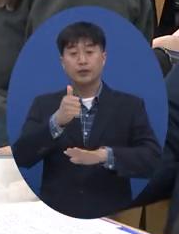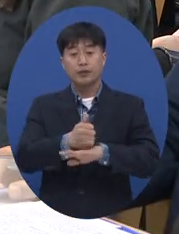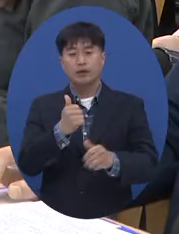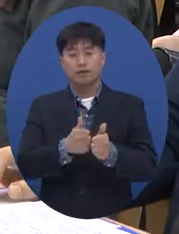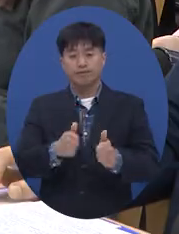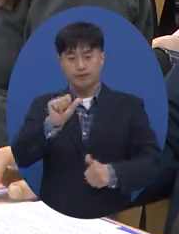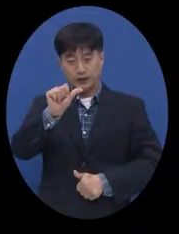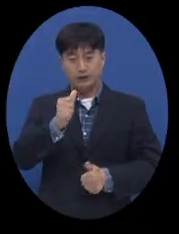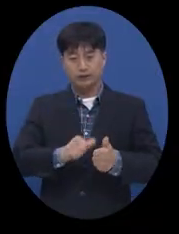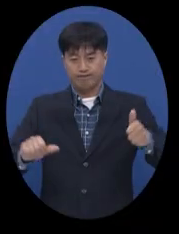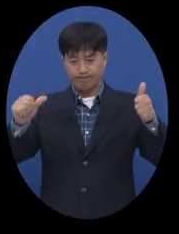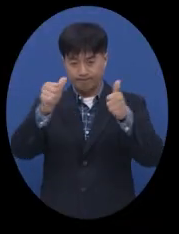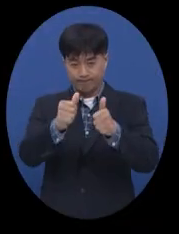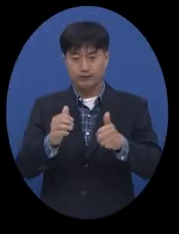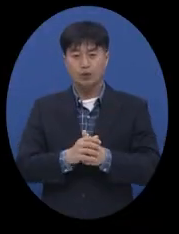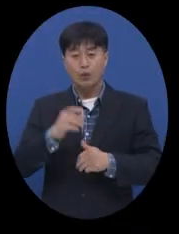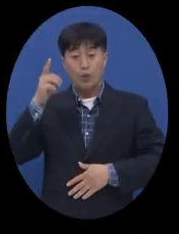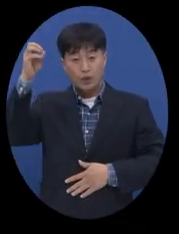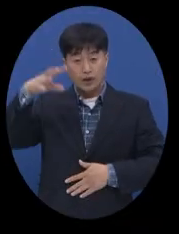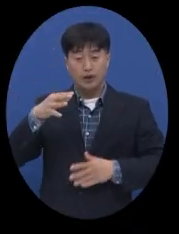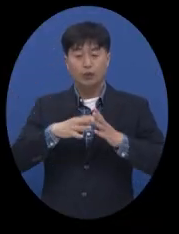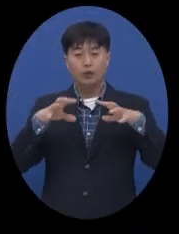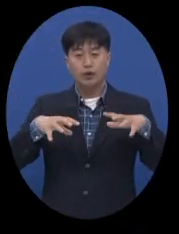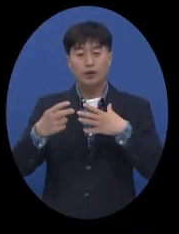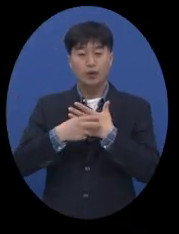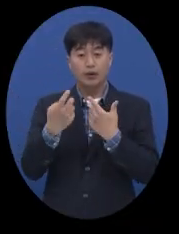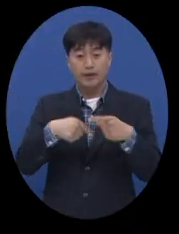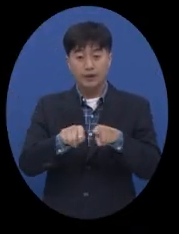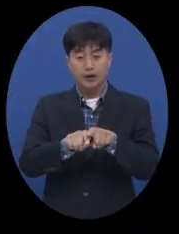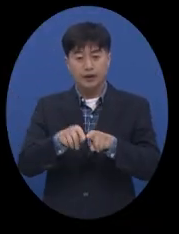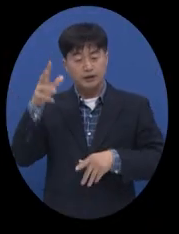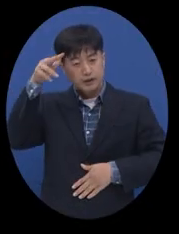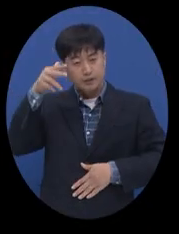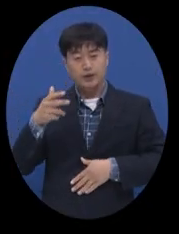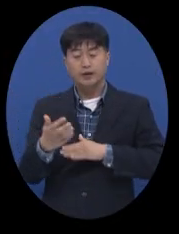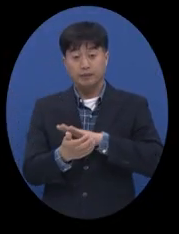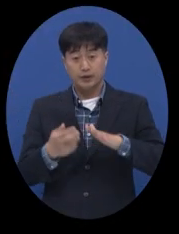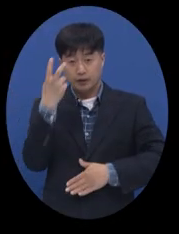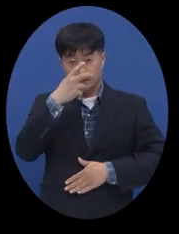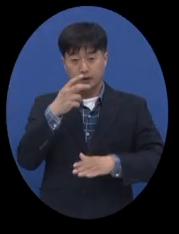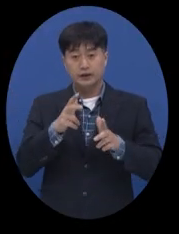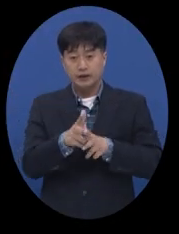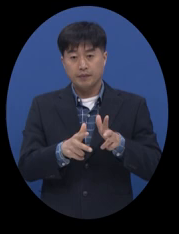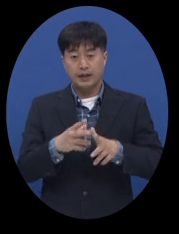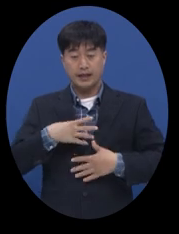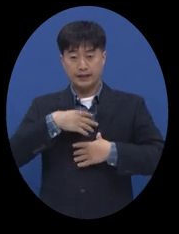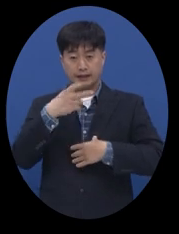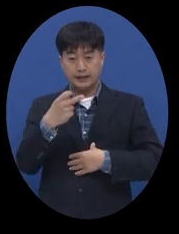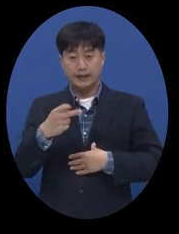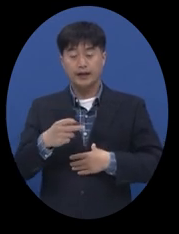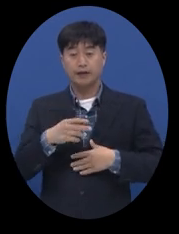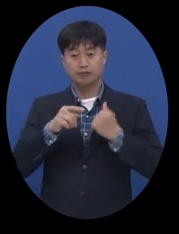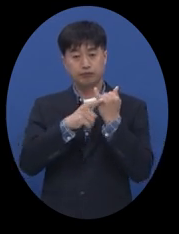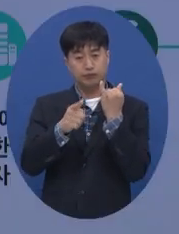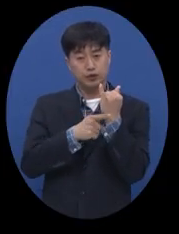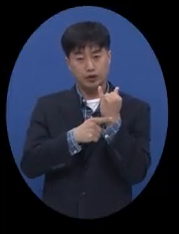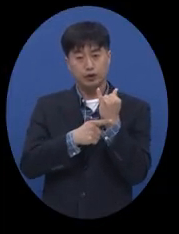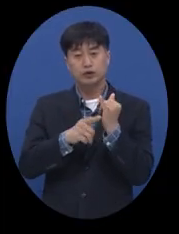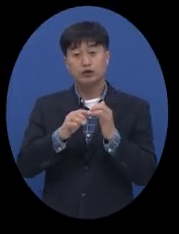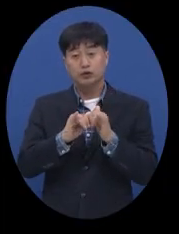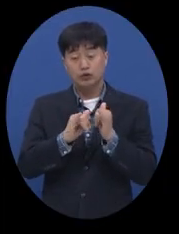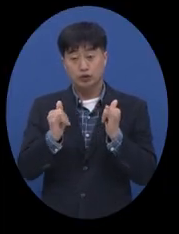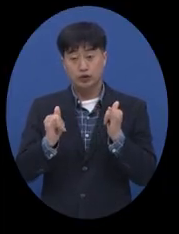올랐습니다 고양시의 동네 의원과 함께하는 20쪽 의 검진 사업과 안산시에 임신부 팩 원 행복 택시 사업